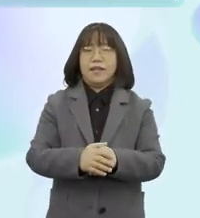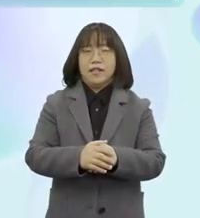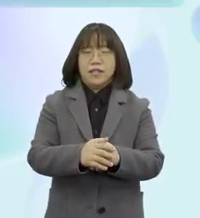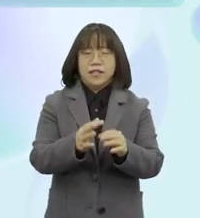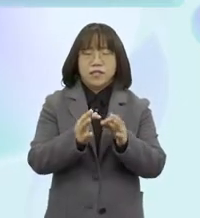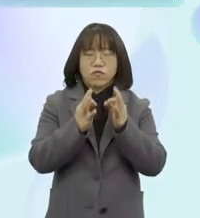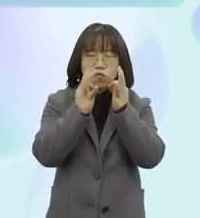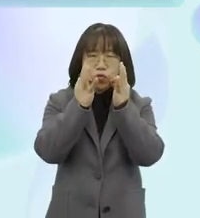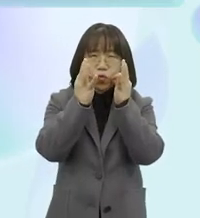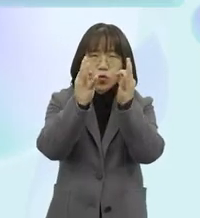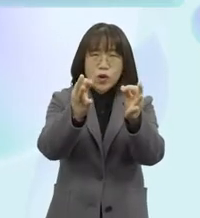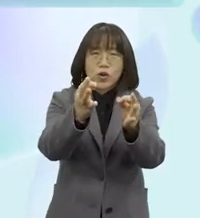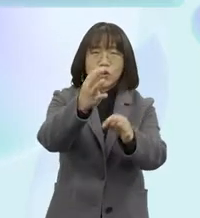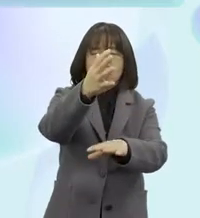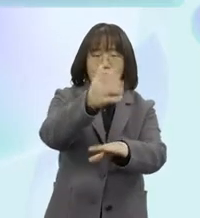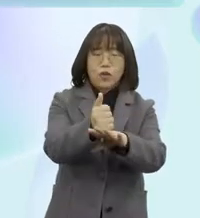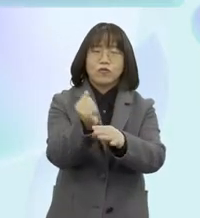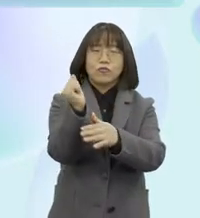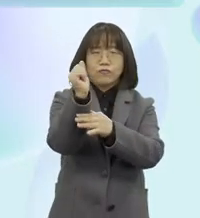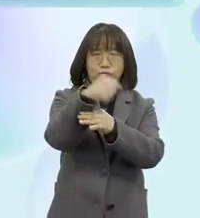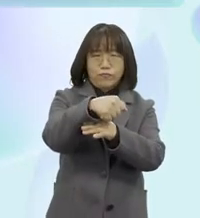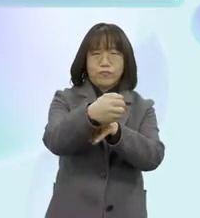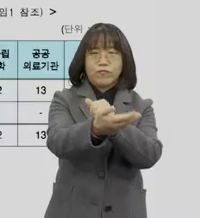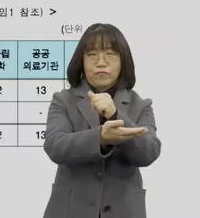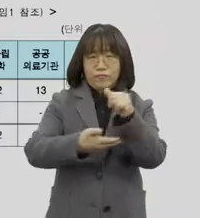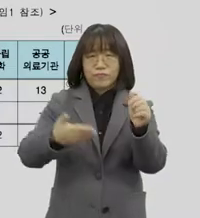노력이 결실을 맺었다는 평가입니다